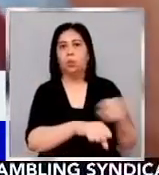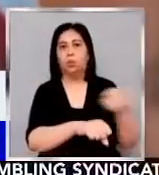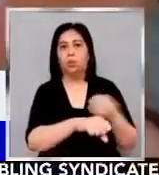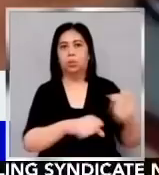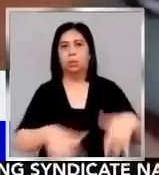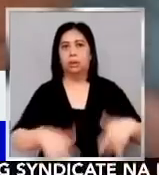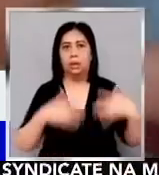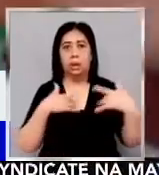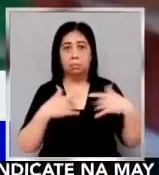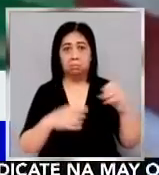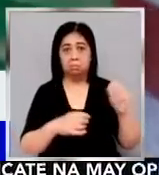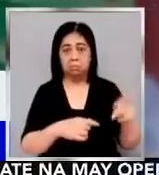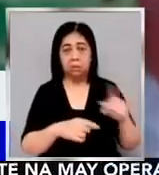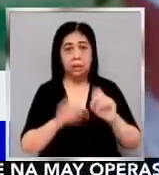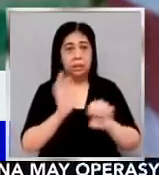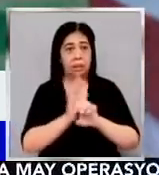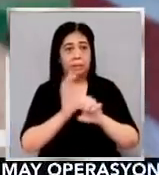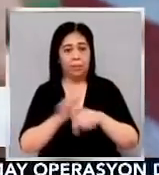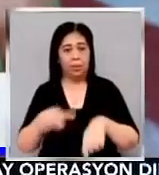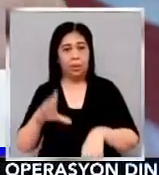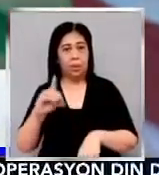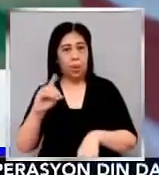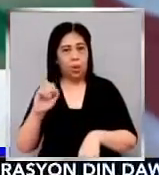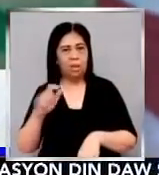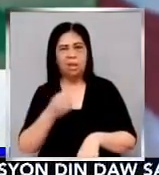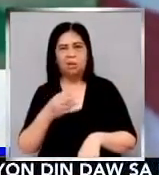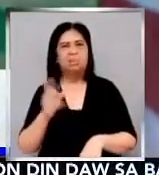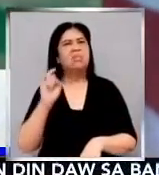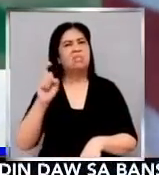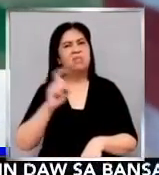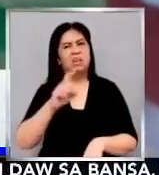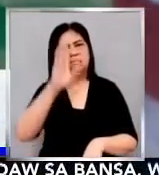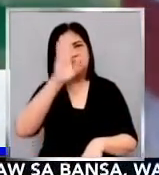Kunyari, yung local natin, gaano lang po? Madaling malusaw.